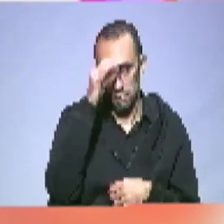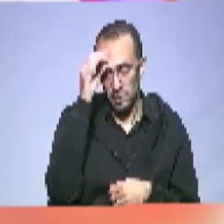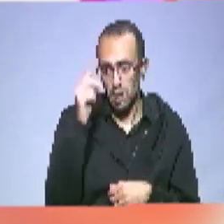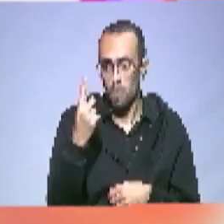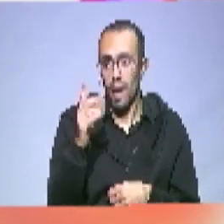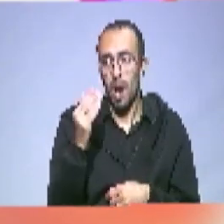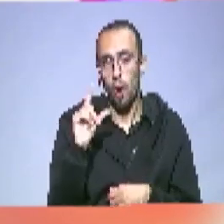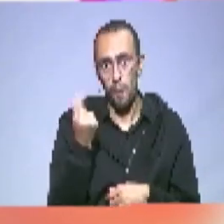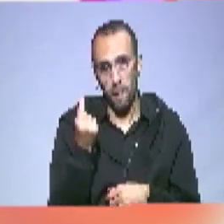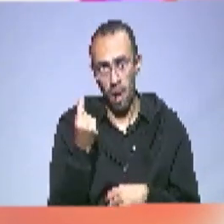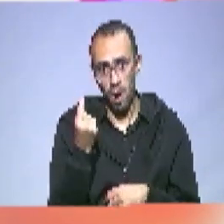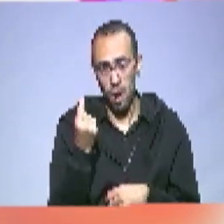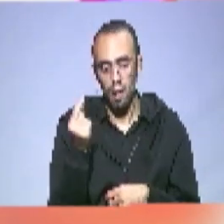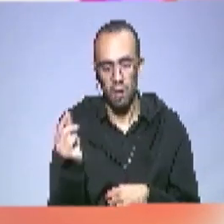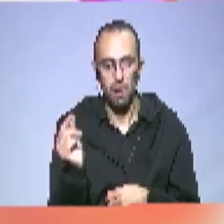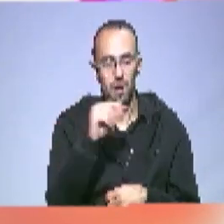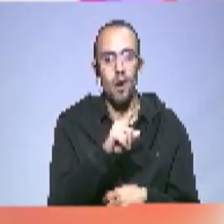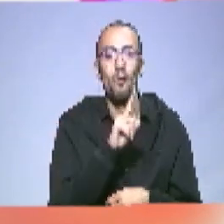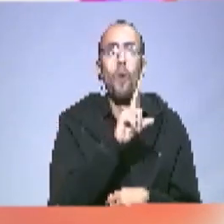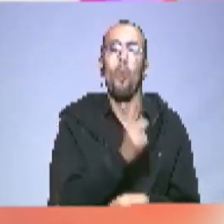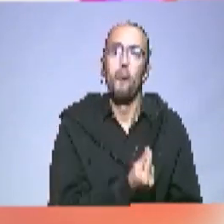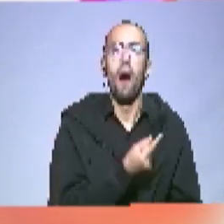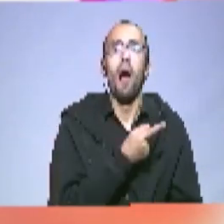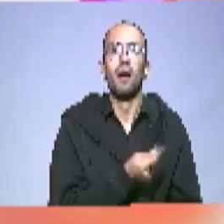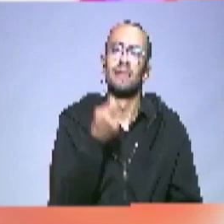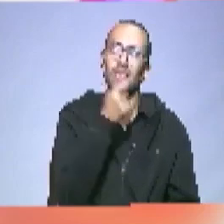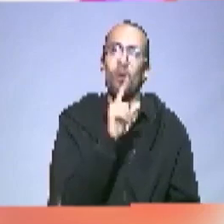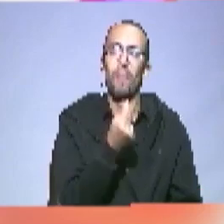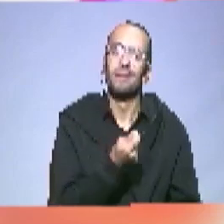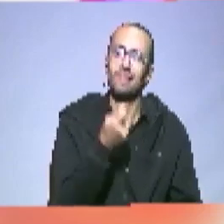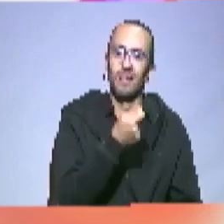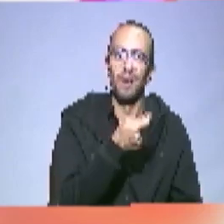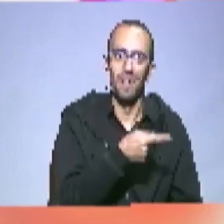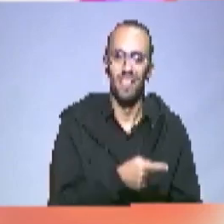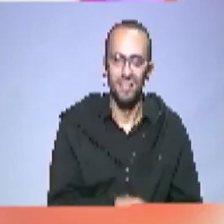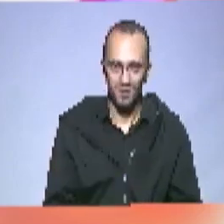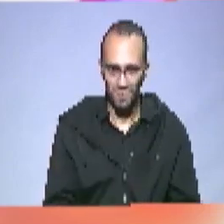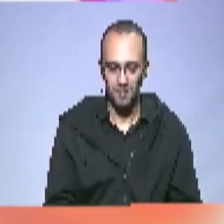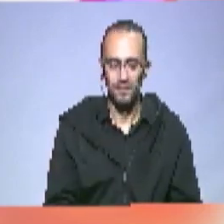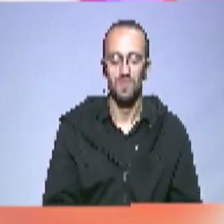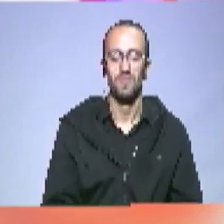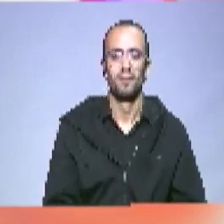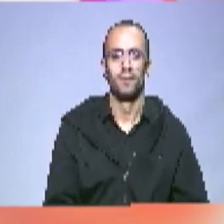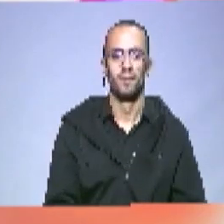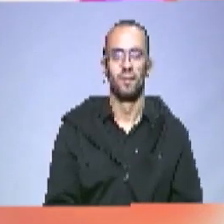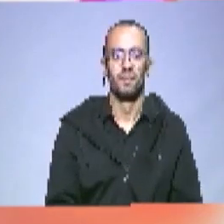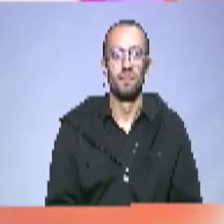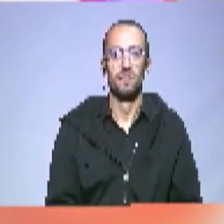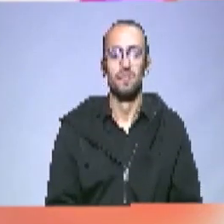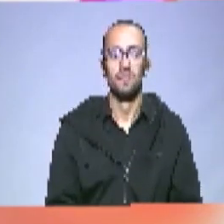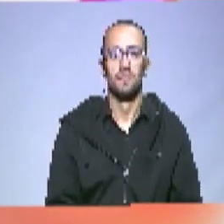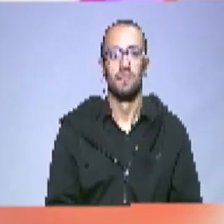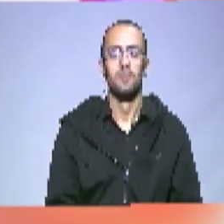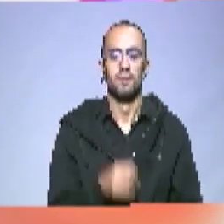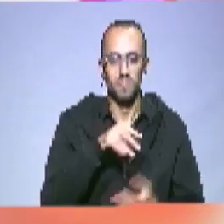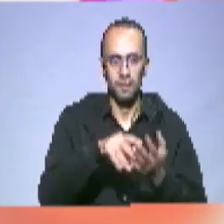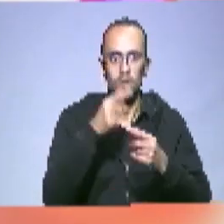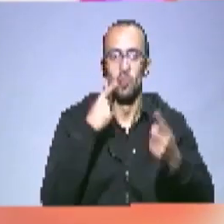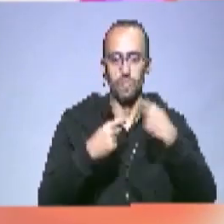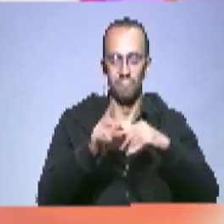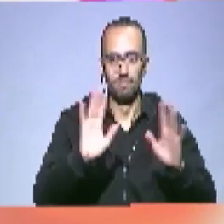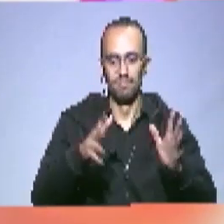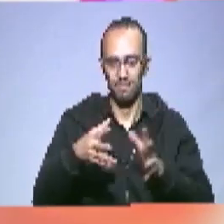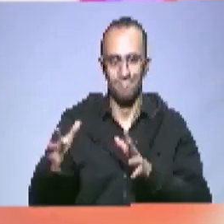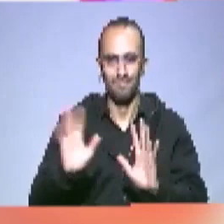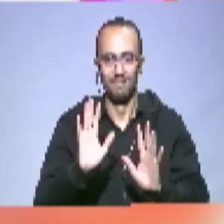1.25 كوباية. ناخد معانا 0.5 كوباية زيت، ناخد معانا بص نبتدي تابعونا، ناخد